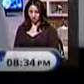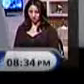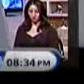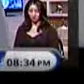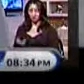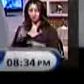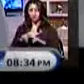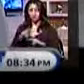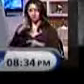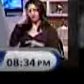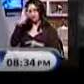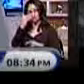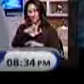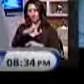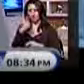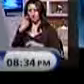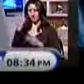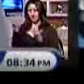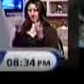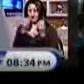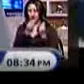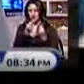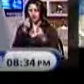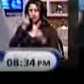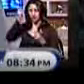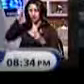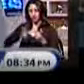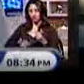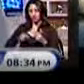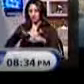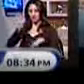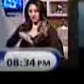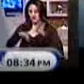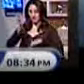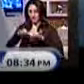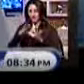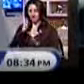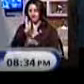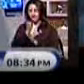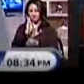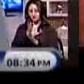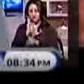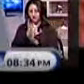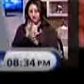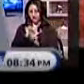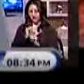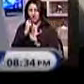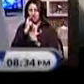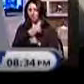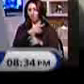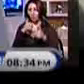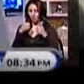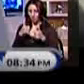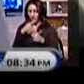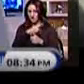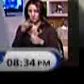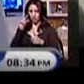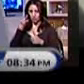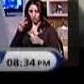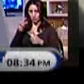حضر التكريم عدد من الشخصيات السياسية والفنية الذين علقوا على علاقتهم الطيبة بالدكتور